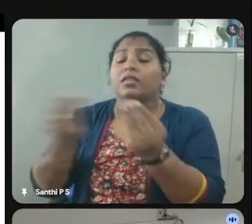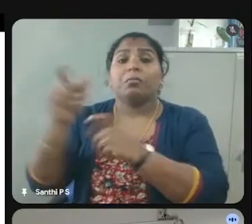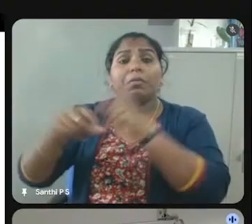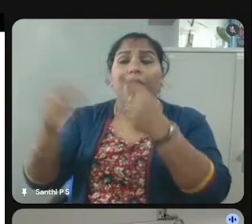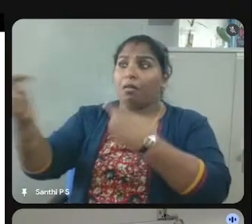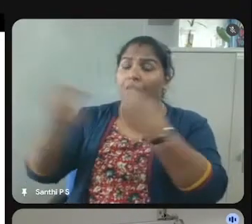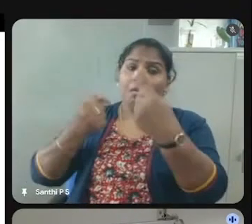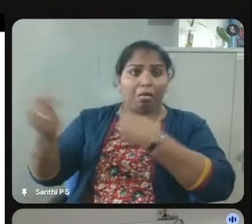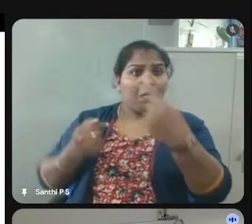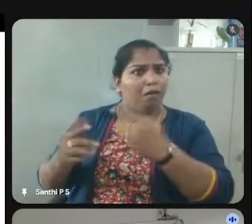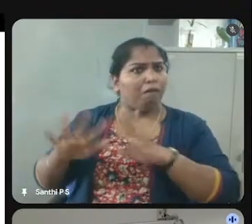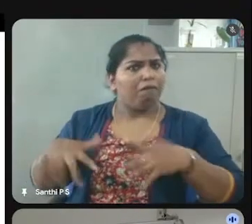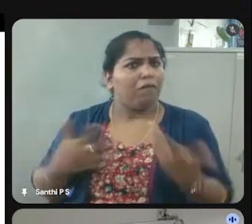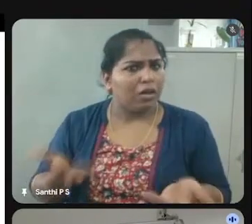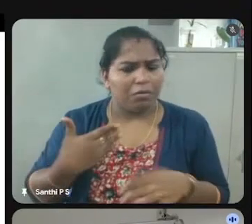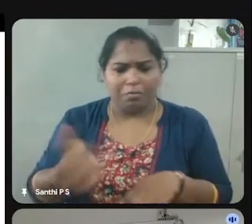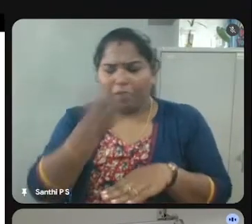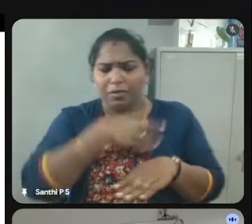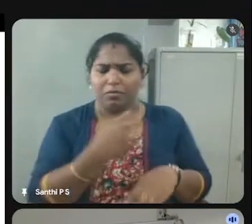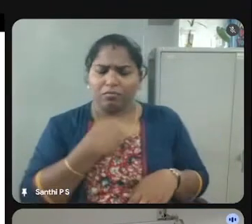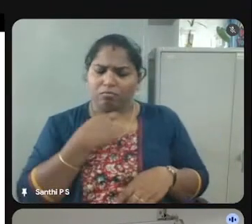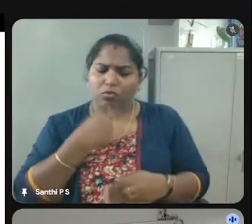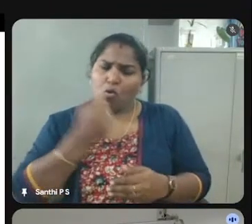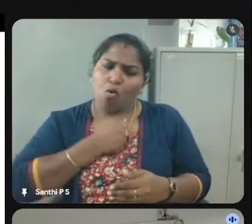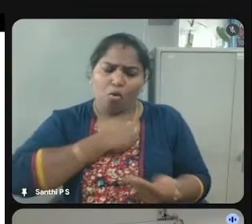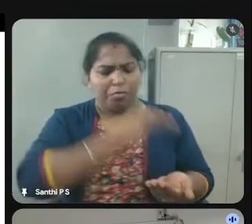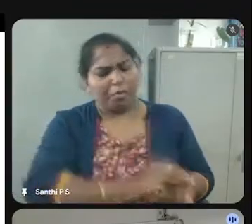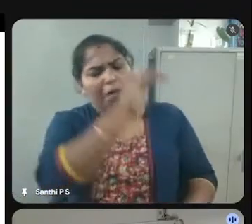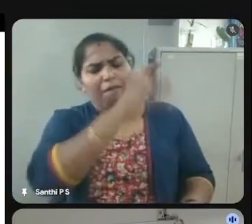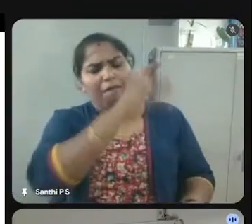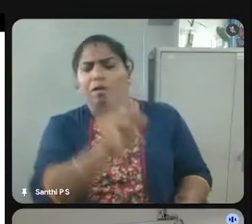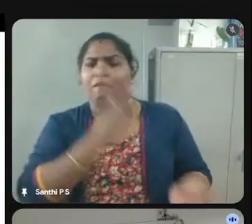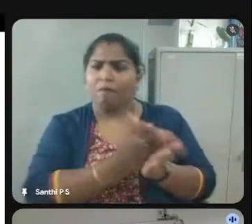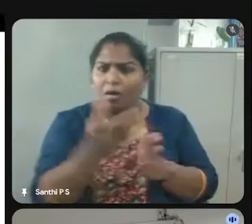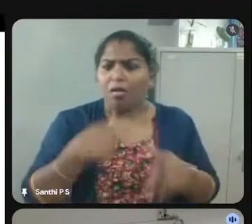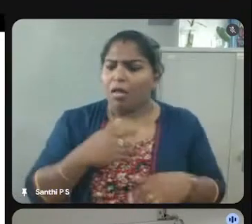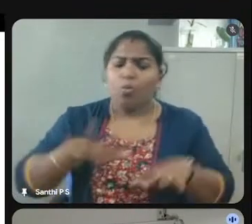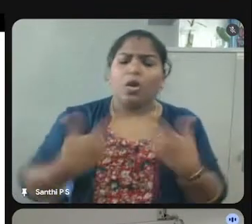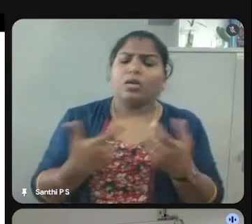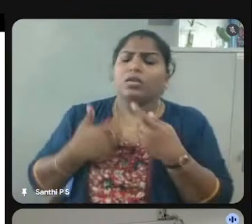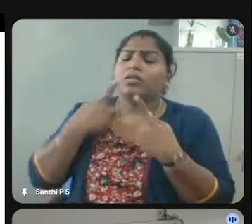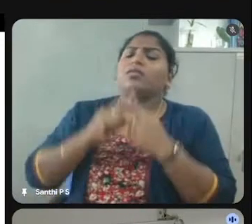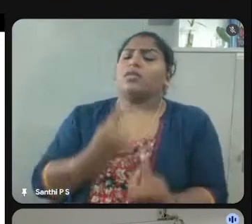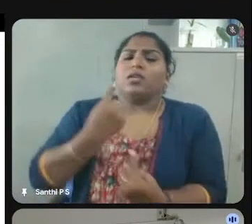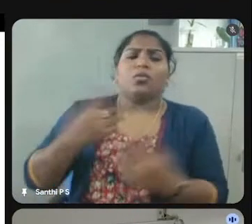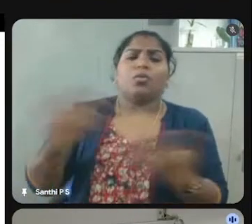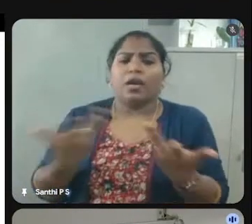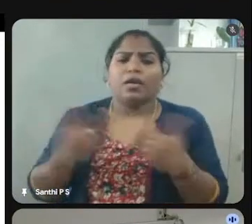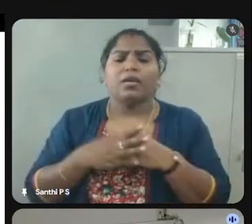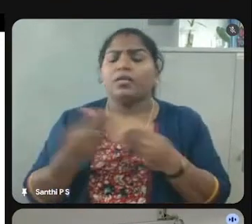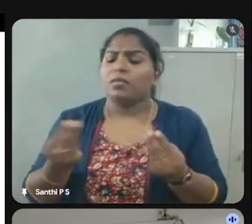മക്കളെ വളർത്തിയിട്ടുണ്ട്, ഞങ്ങൾ ഇങ്ങനെയല്ല വളർത്തിയത്, ഞങ്ങൾ വളർത്തിയത് കൊണ്ട് കുട്ടിക്ക് കുഴപ്പമുണ്ടാകുന്നില്ല, നിങ്ങൾ എന്തിനാണ് കുട്ടിയോട് ഇത്രയും കാർക്കശ്യം കാണിക്കുന്നത്, അല്ലെങ്കിൽ ചില